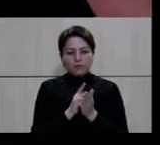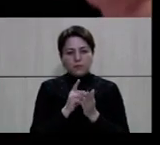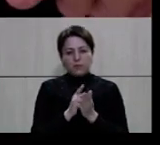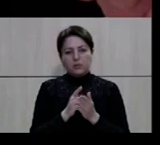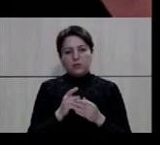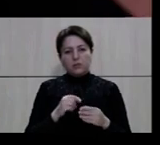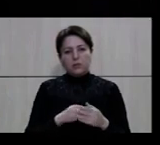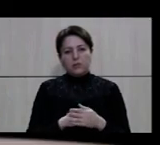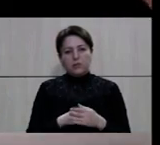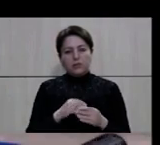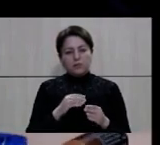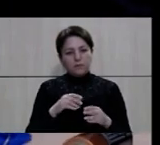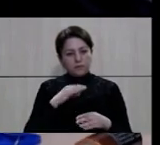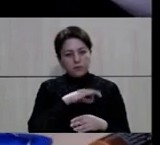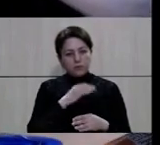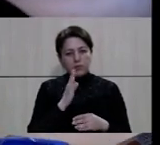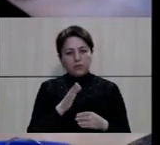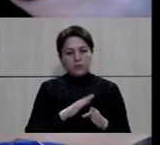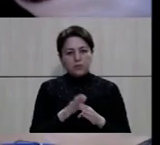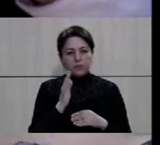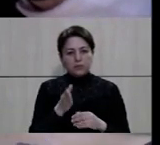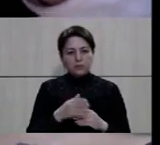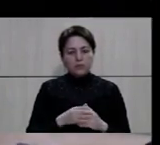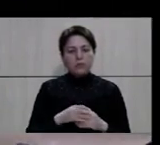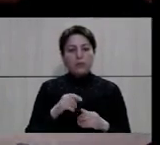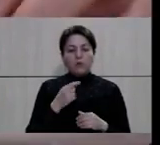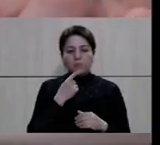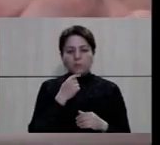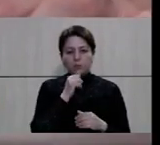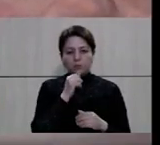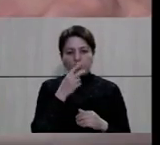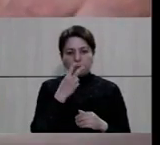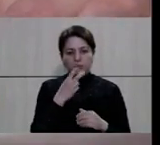sifatida foydalaniladi. Mana hozir ishlatib ko'ramiz.